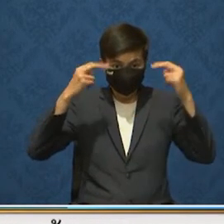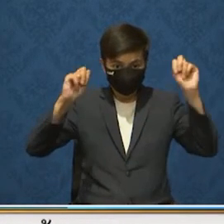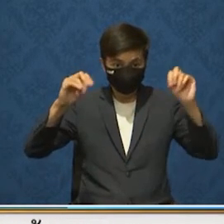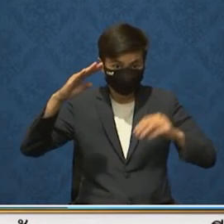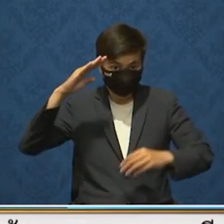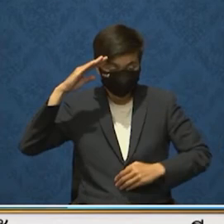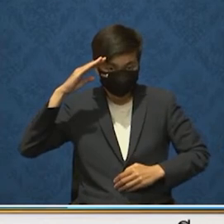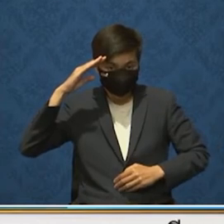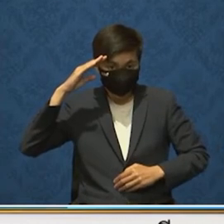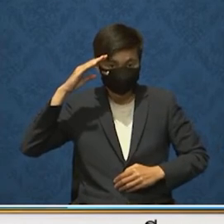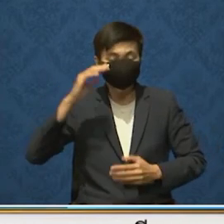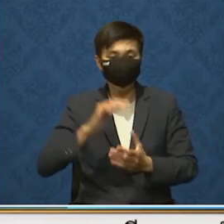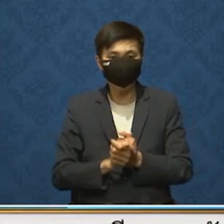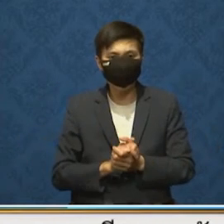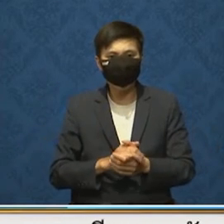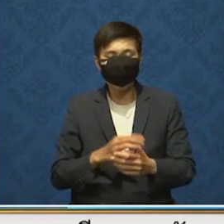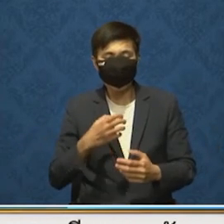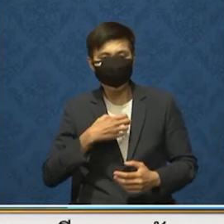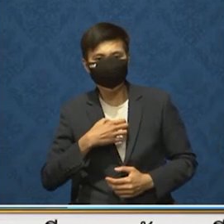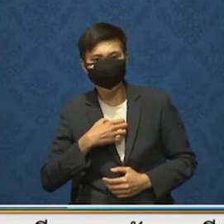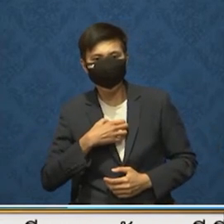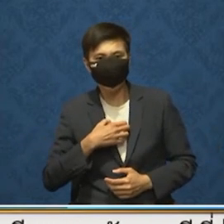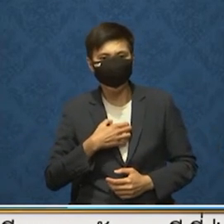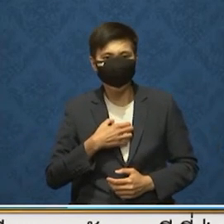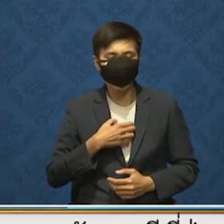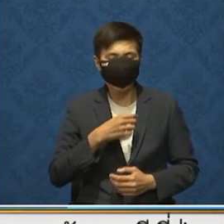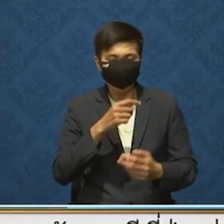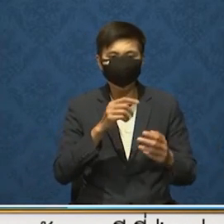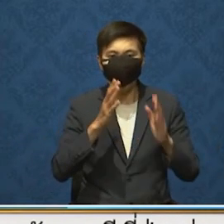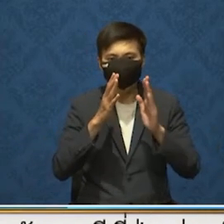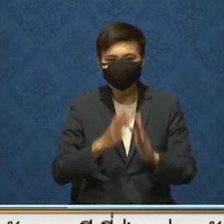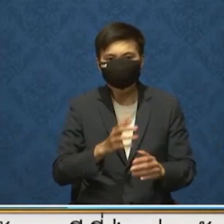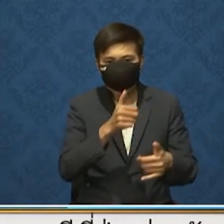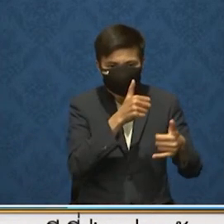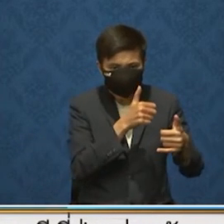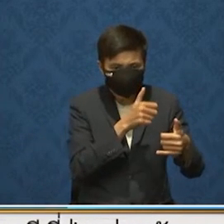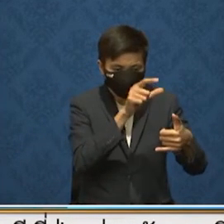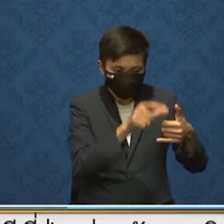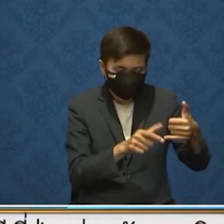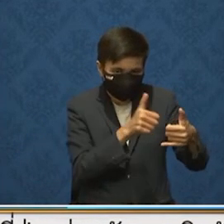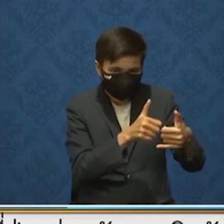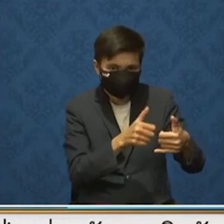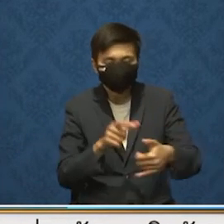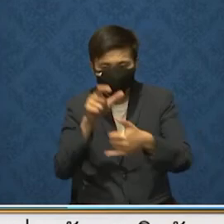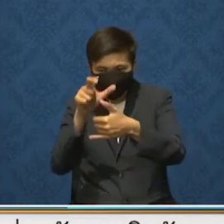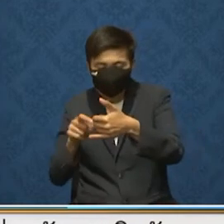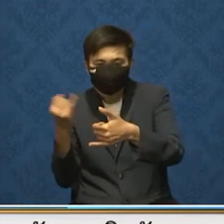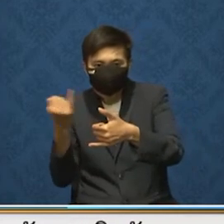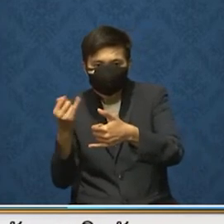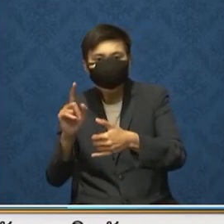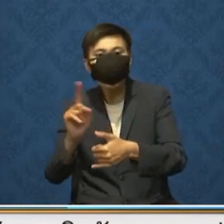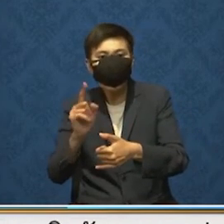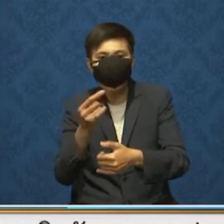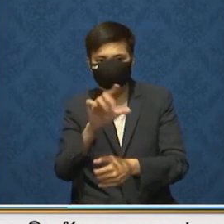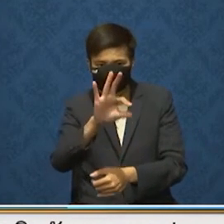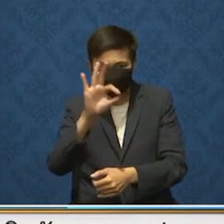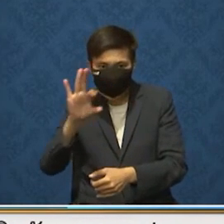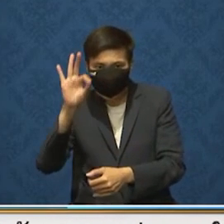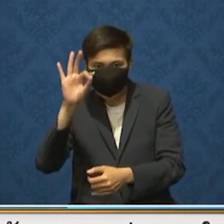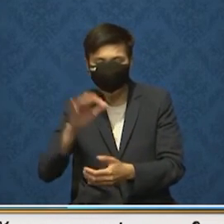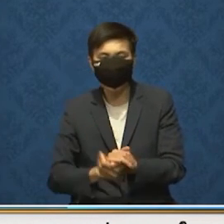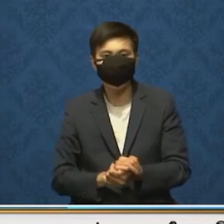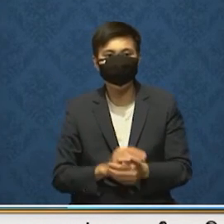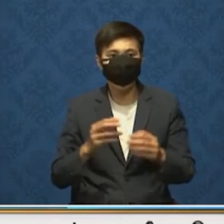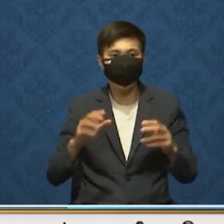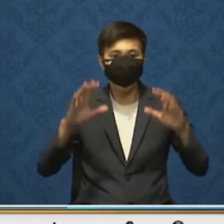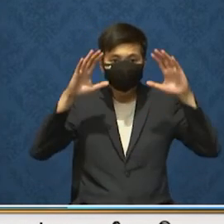เลือกกตามพอใจนะครับครับ 45 เรวเร็นประทานอศิปฤี